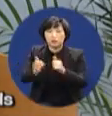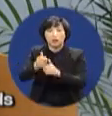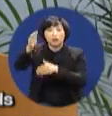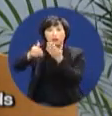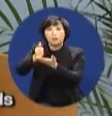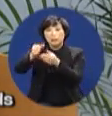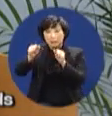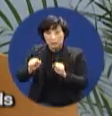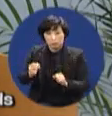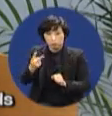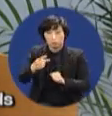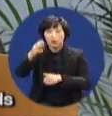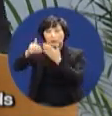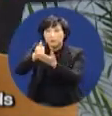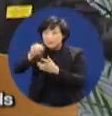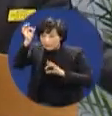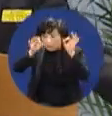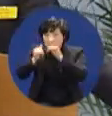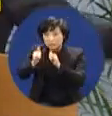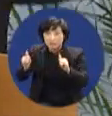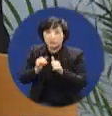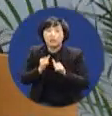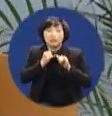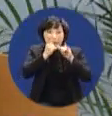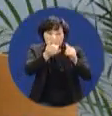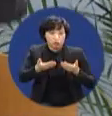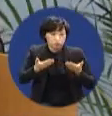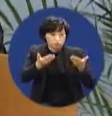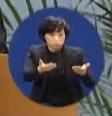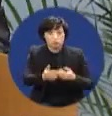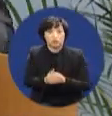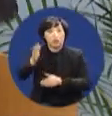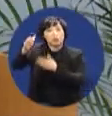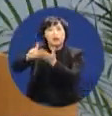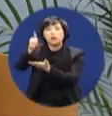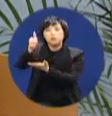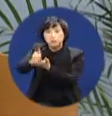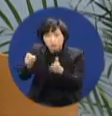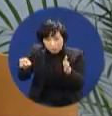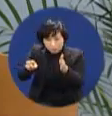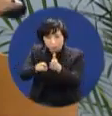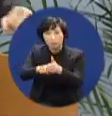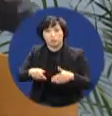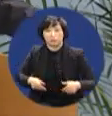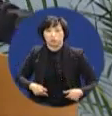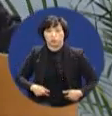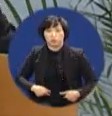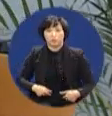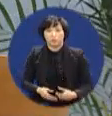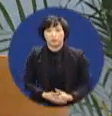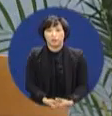그가 계신 것과 자기를 찾는 자들에게 상 주시는 이심을 믿어야 할지니라.